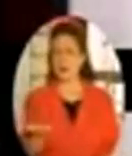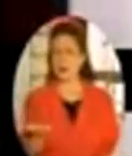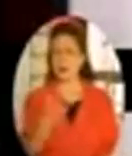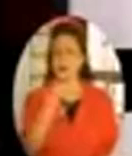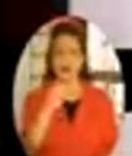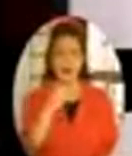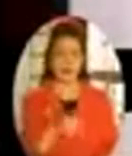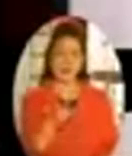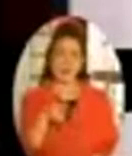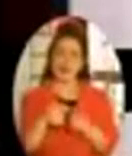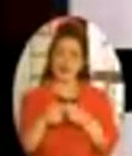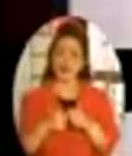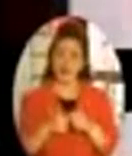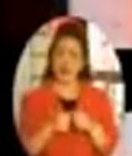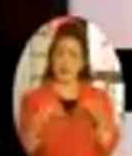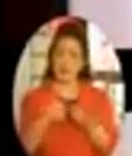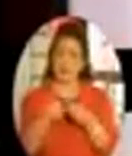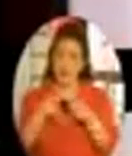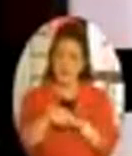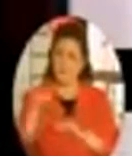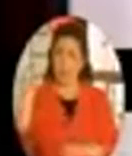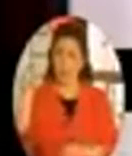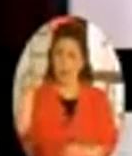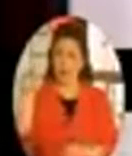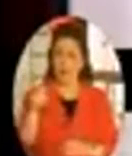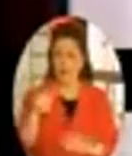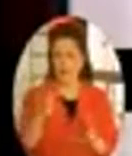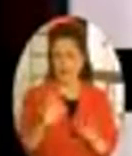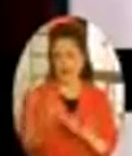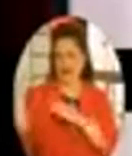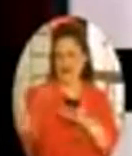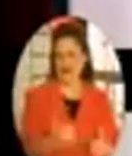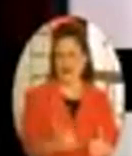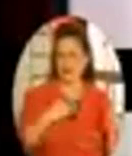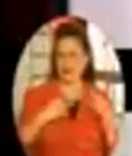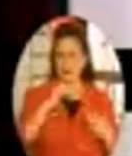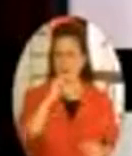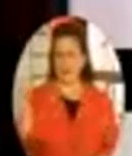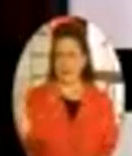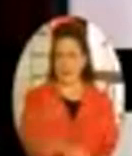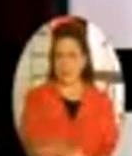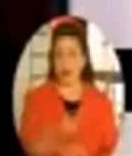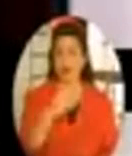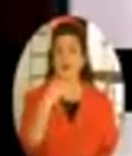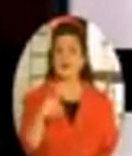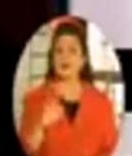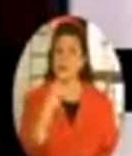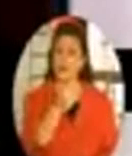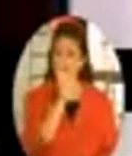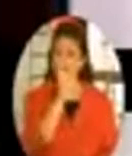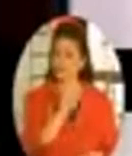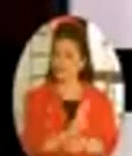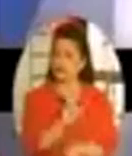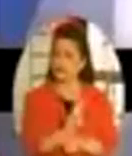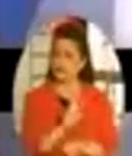קשרי דיבור מול המורדים האלה, כך מביאים אגב פצועים אלינו, וישראל העבירה להם באמצעות הקשר הזה אזהרות